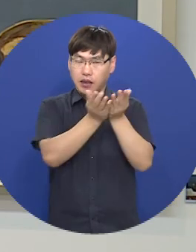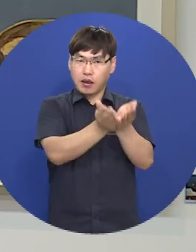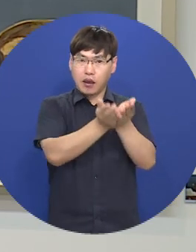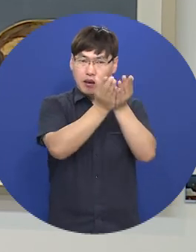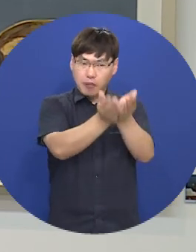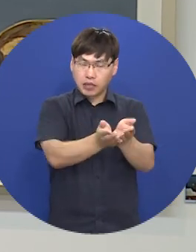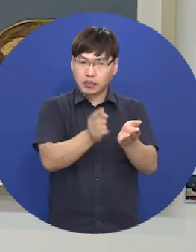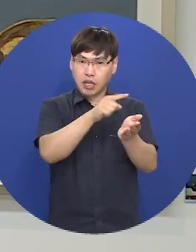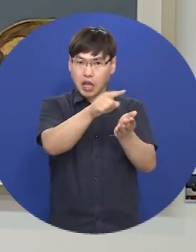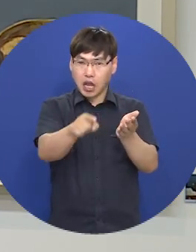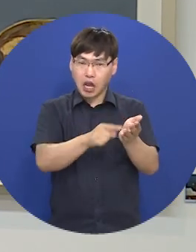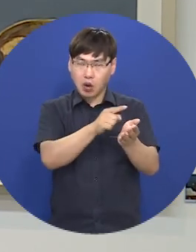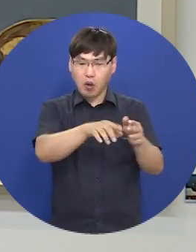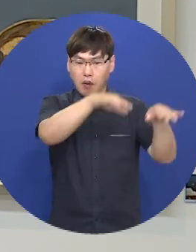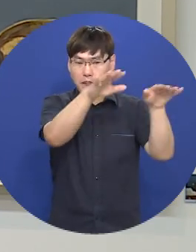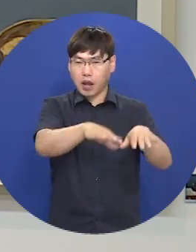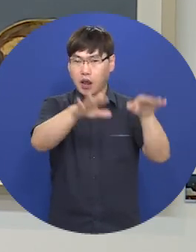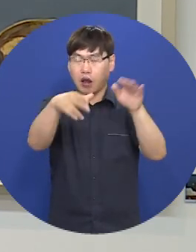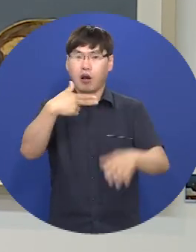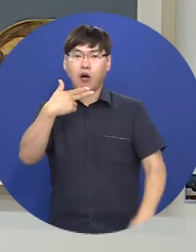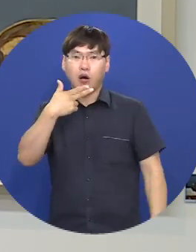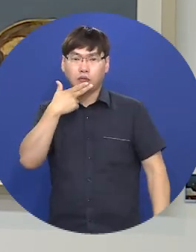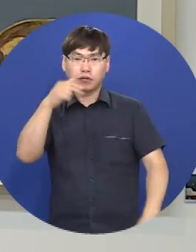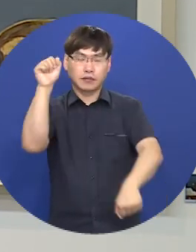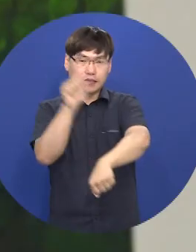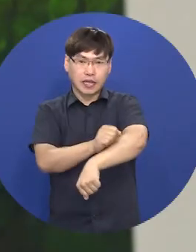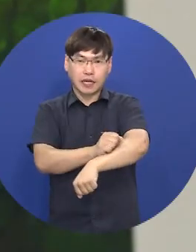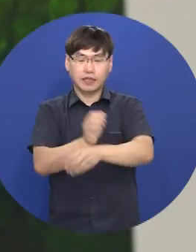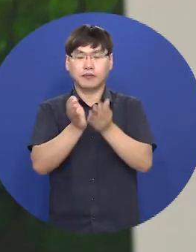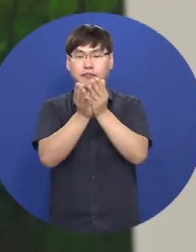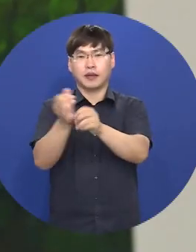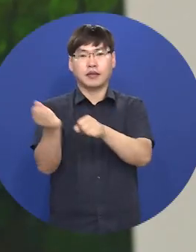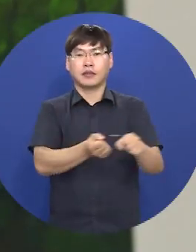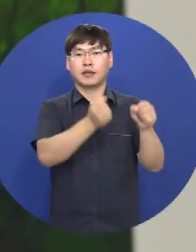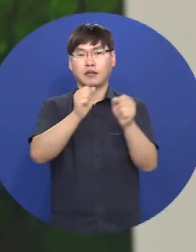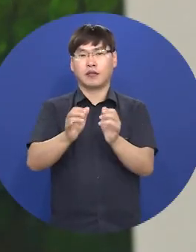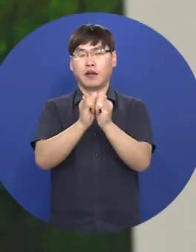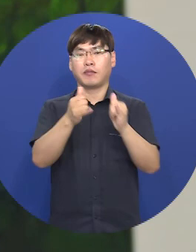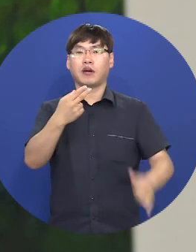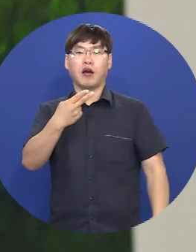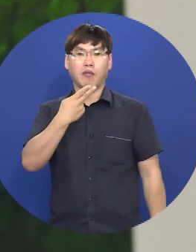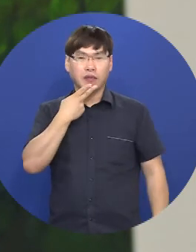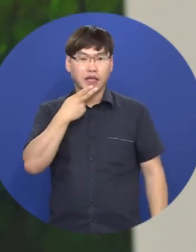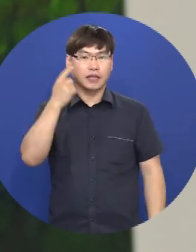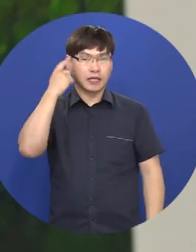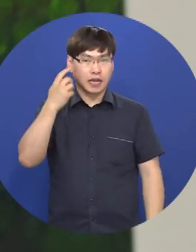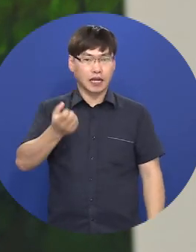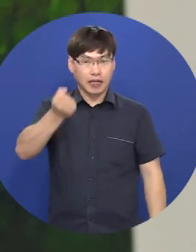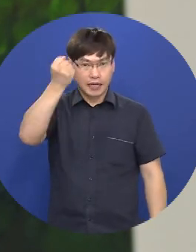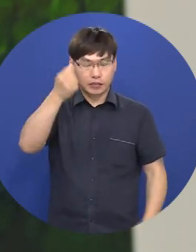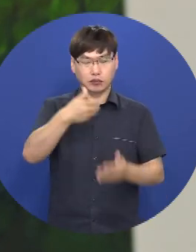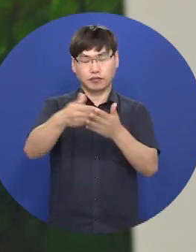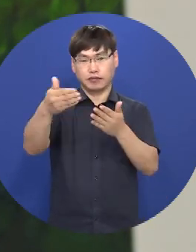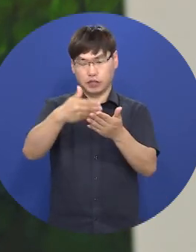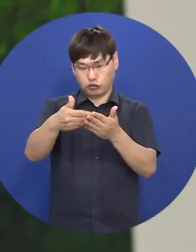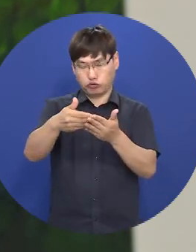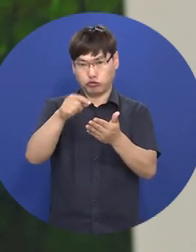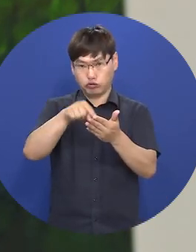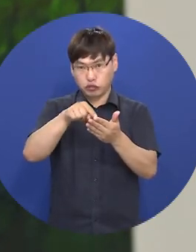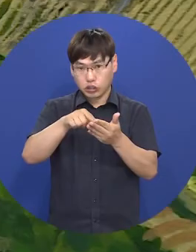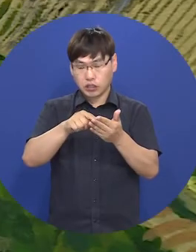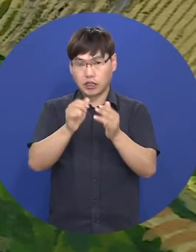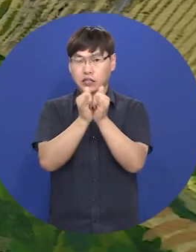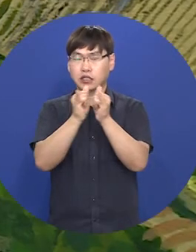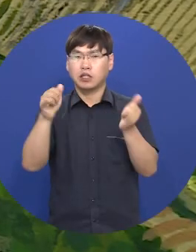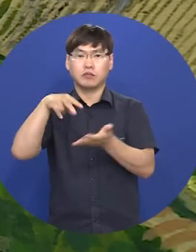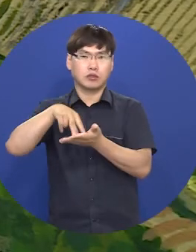만들어지지 않는다라는 예속담처럼 평창 미술동호회 역시나 함께 모여 미술활동을 하는 것 자체가 꽤 어려웠다고